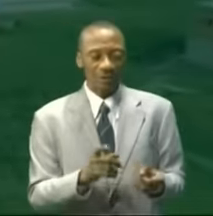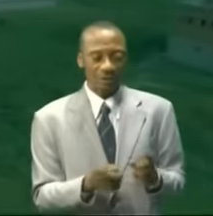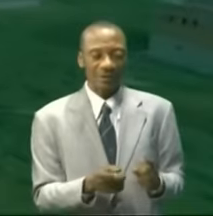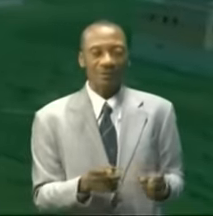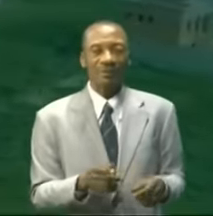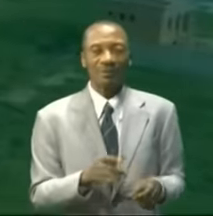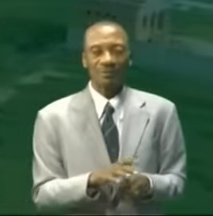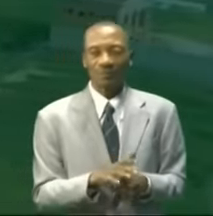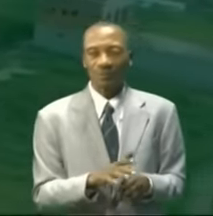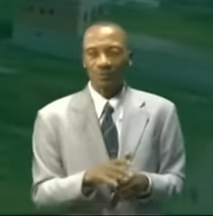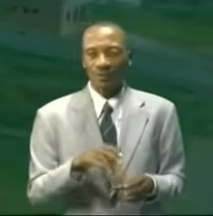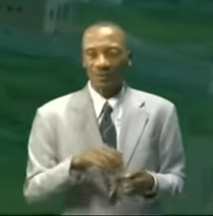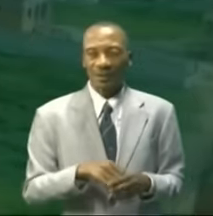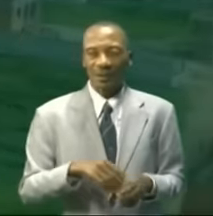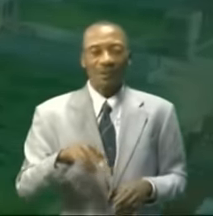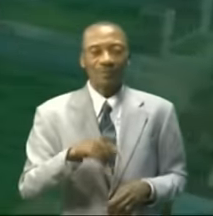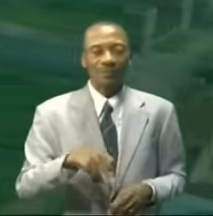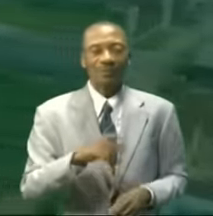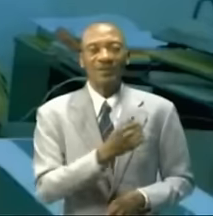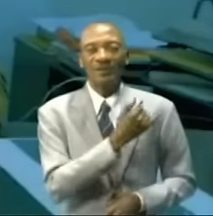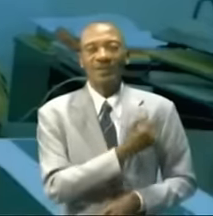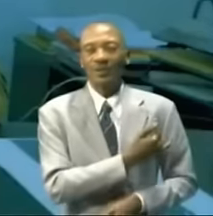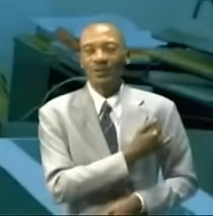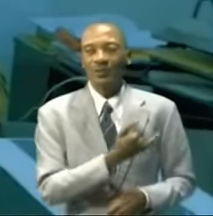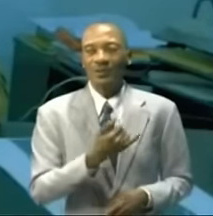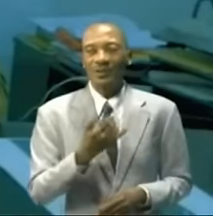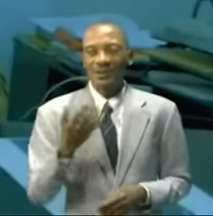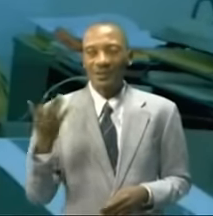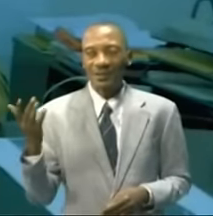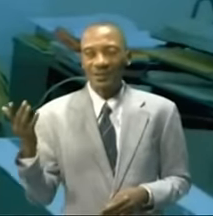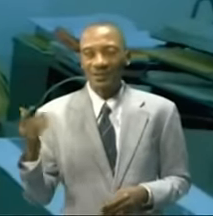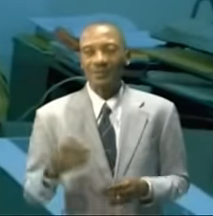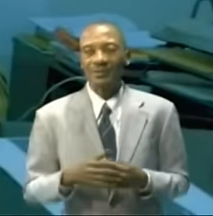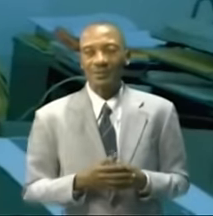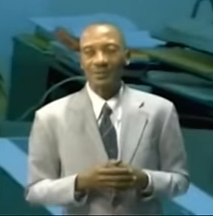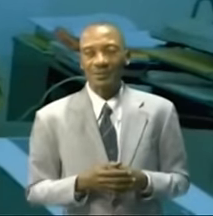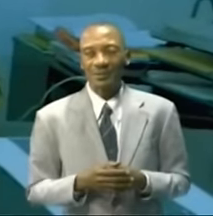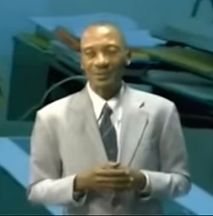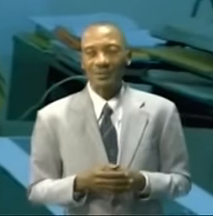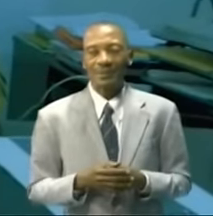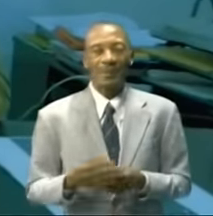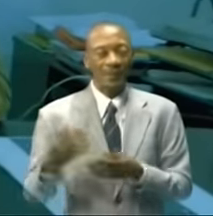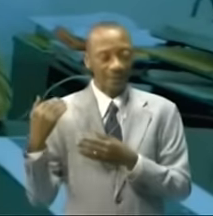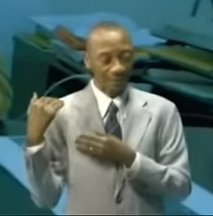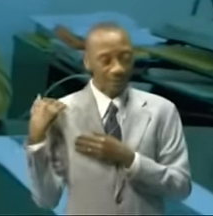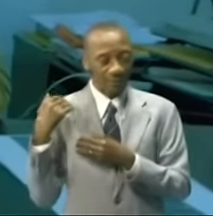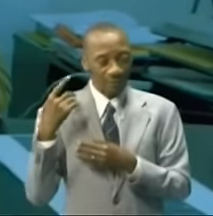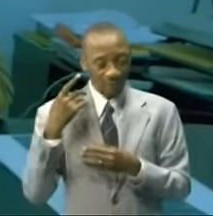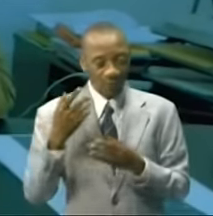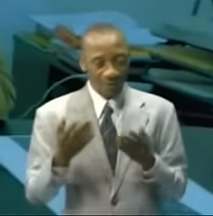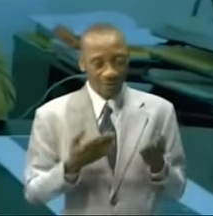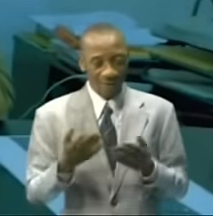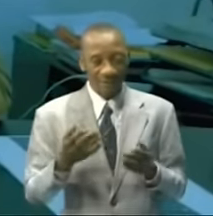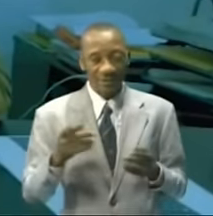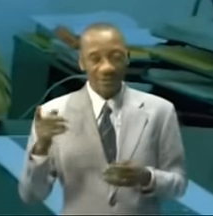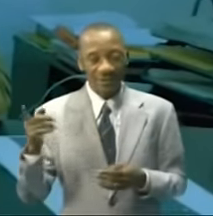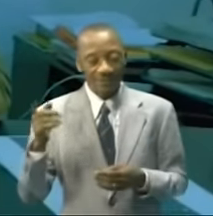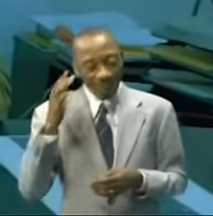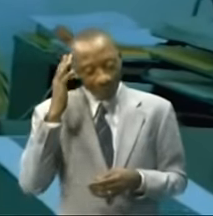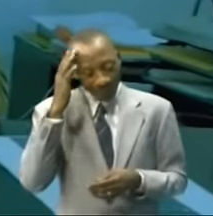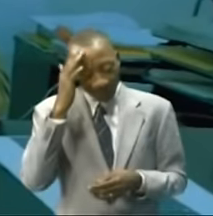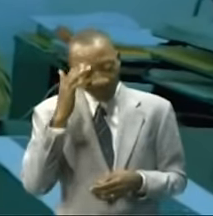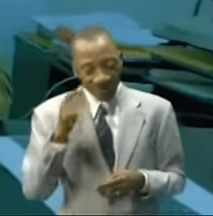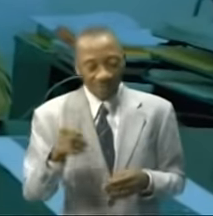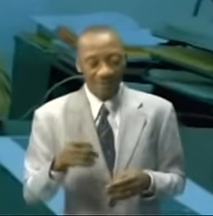division provinciale de l'habitat en Ituri. Le responsable de ce service l'a affirmé lors d'une évaluation de ses